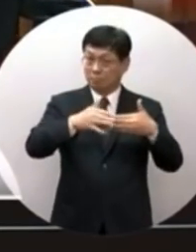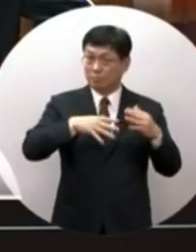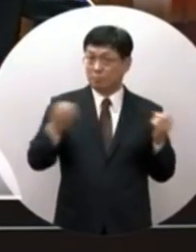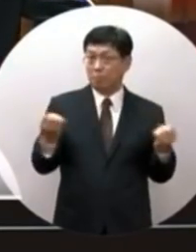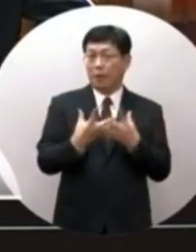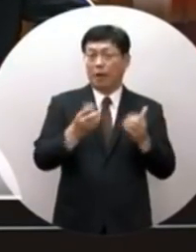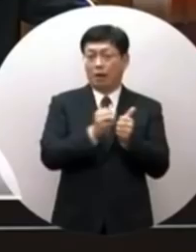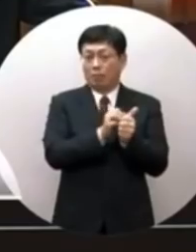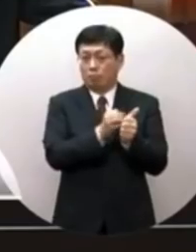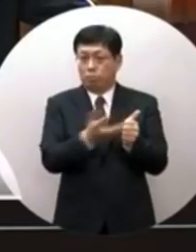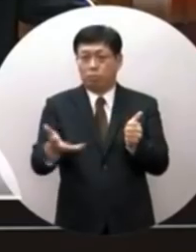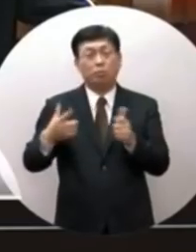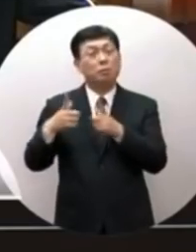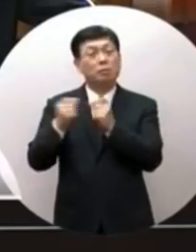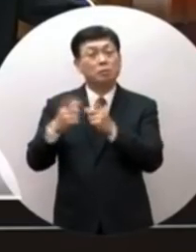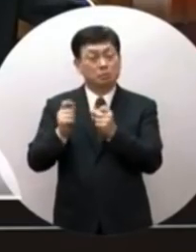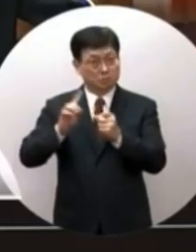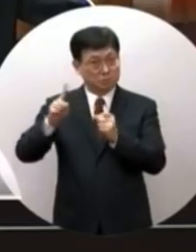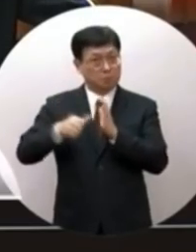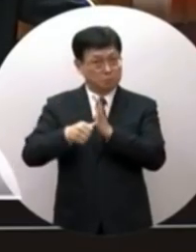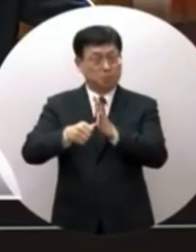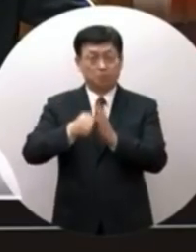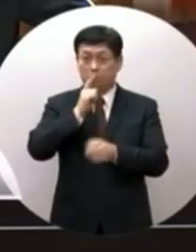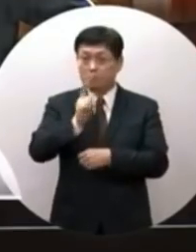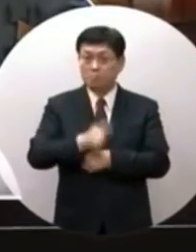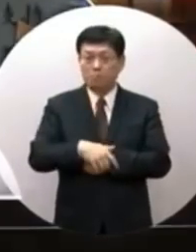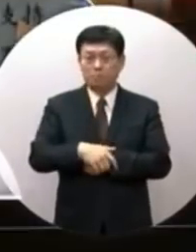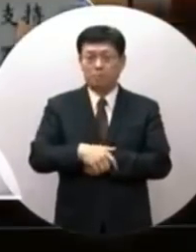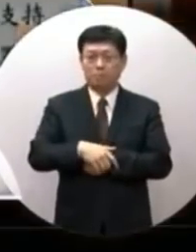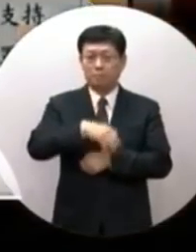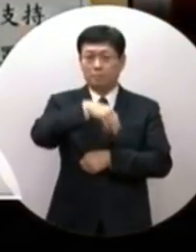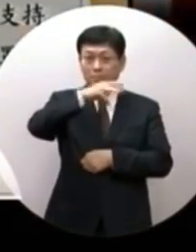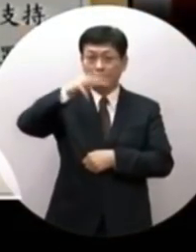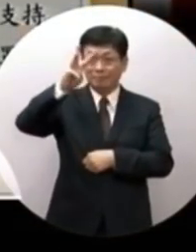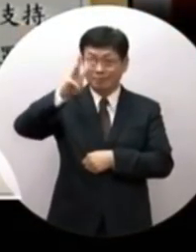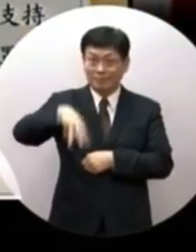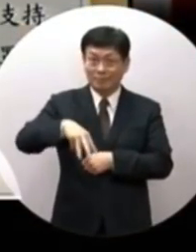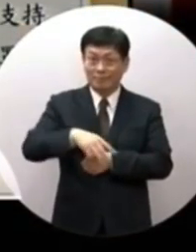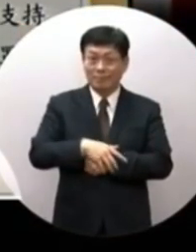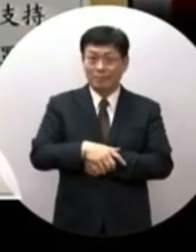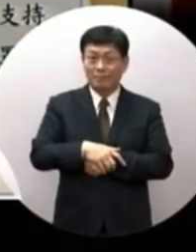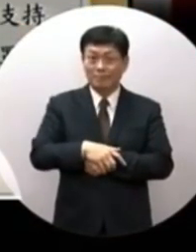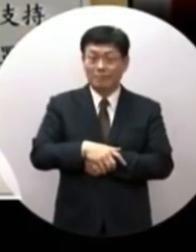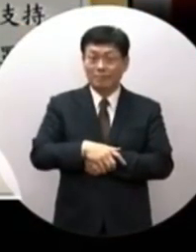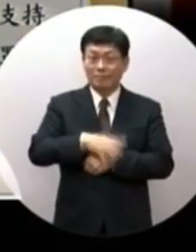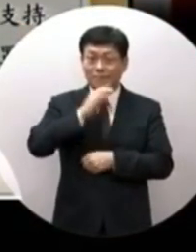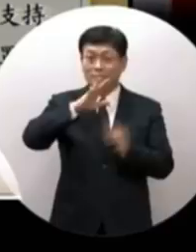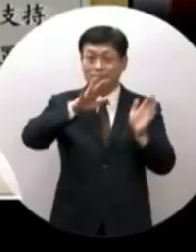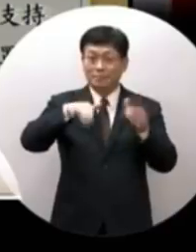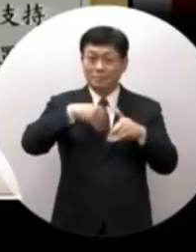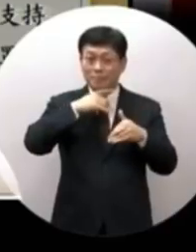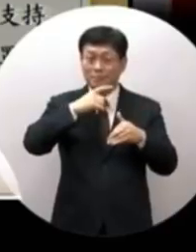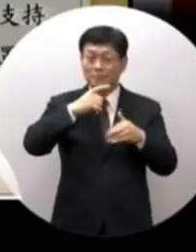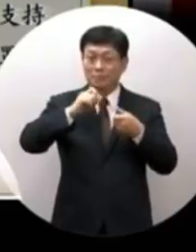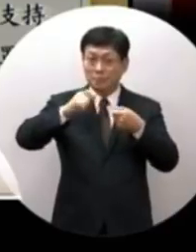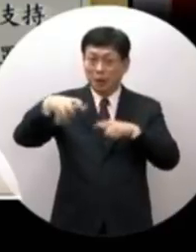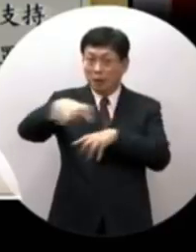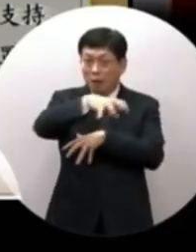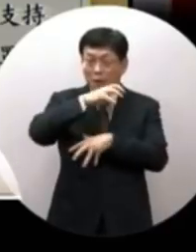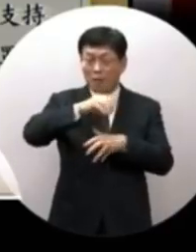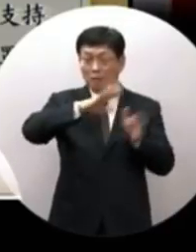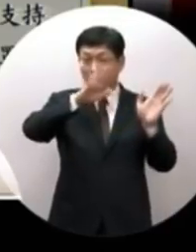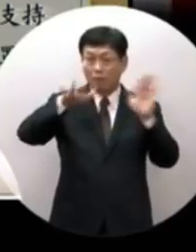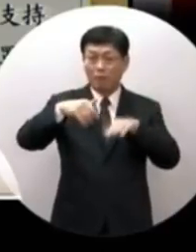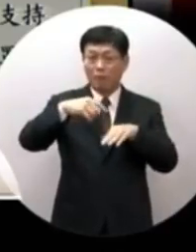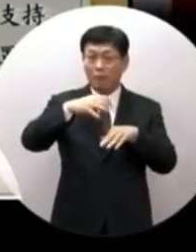生了，日本出一句话叫有名，山川异域，枫叶同天。啊，你知